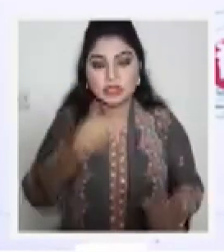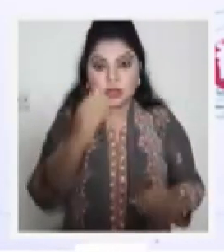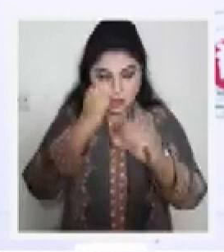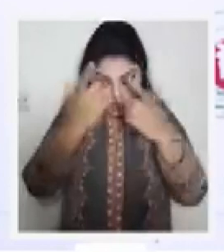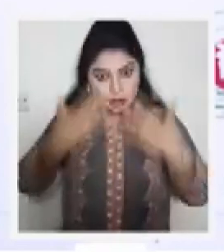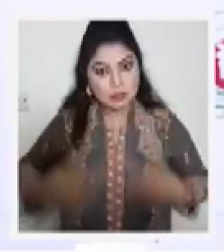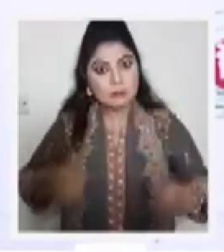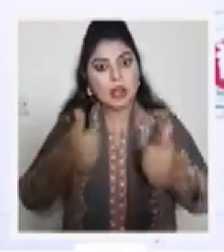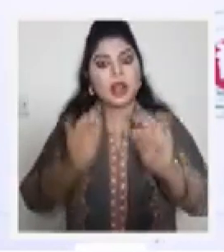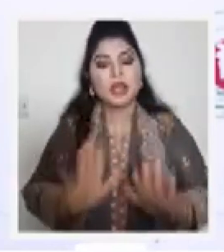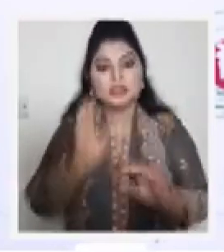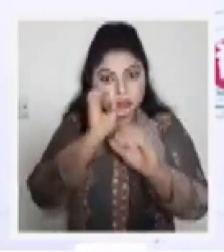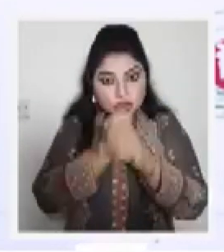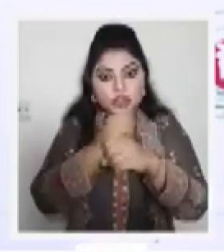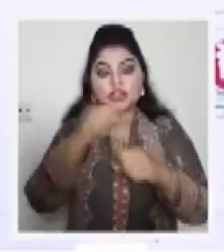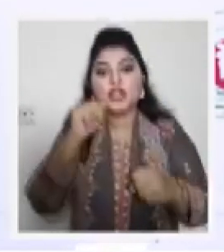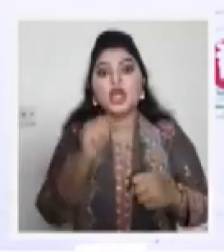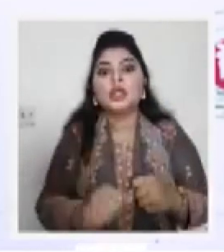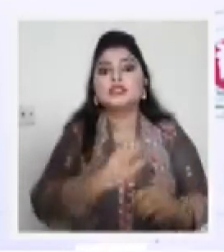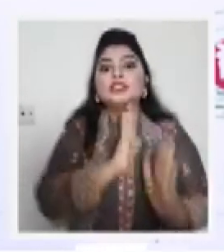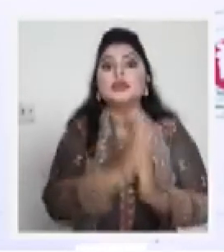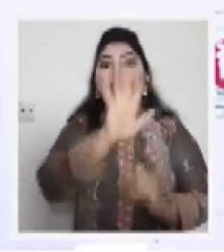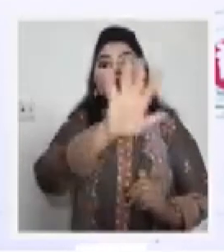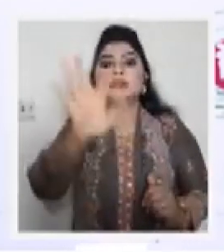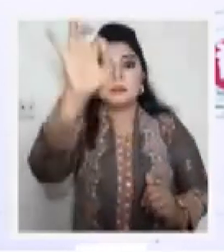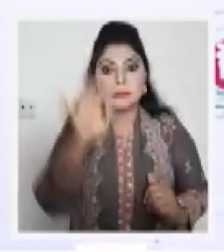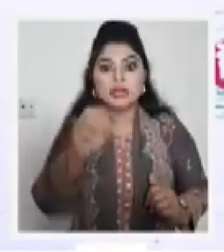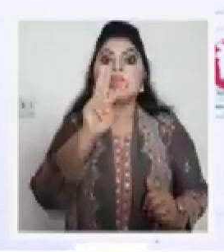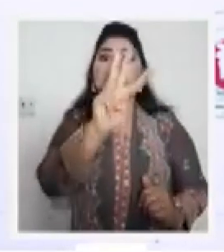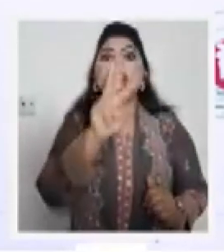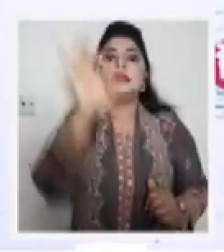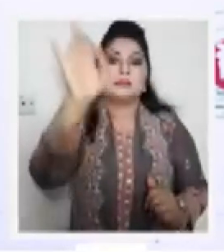24 ঘন্টায় সুস্থ হয়েছেন 1,768 জন। এ পর্যন্ত সুস্থ